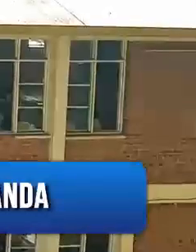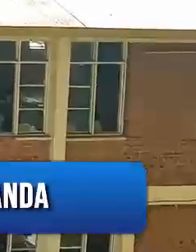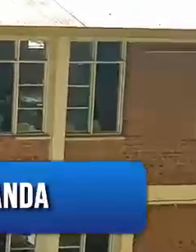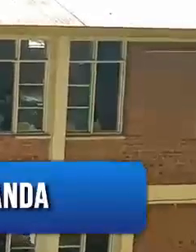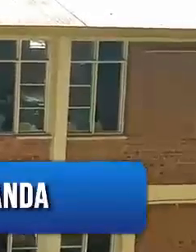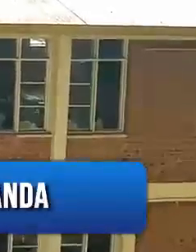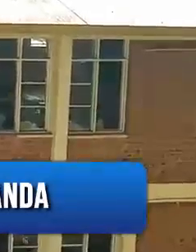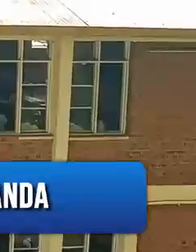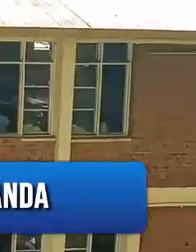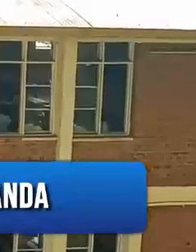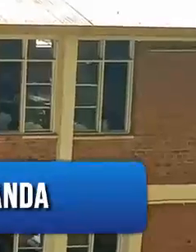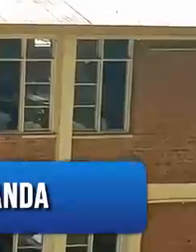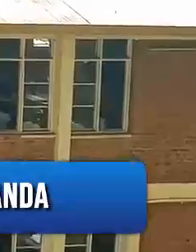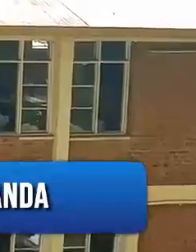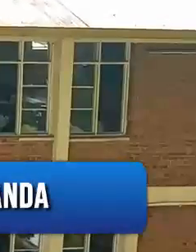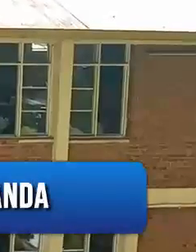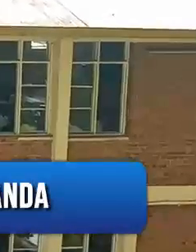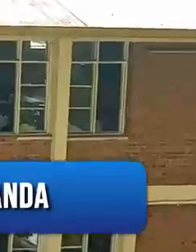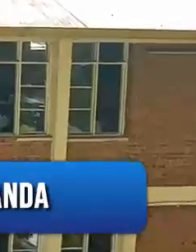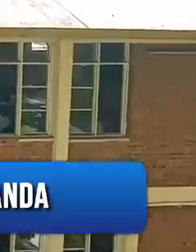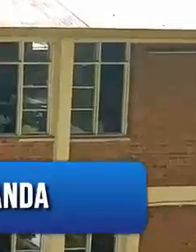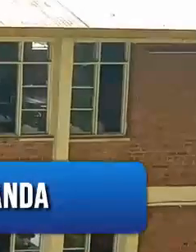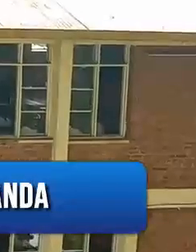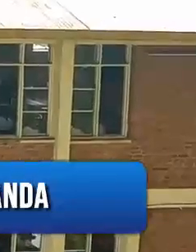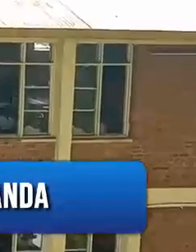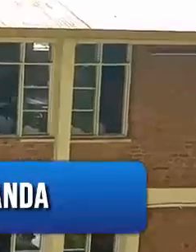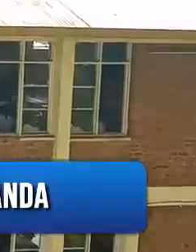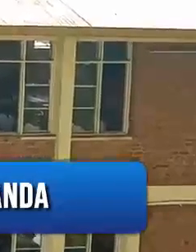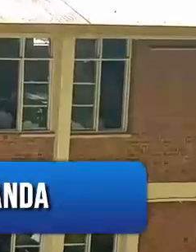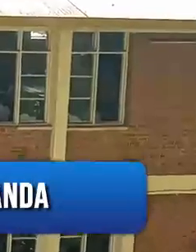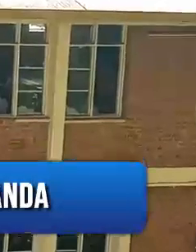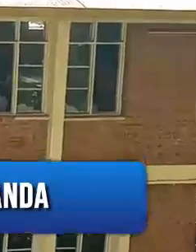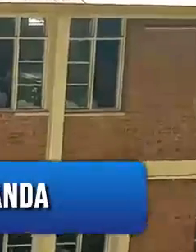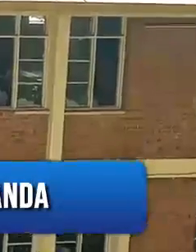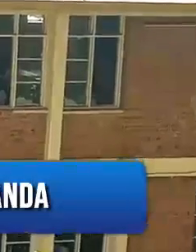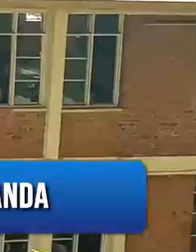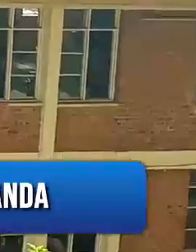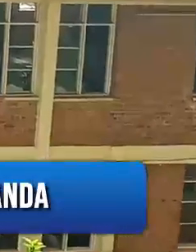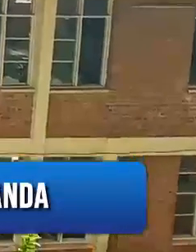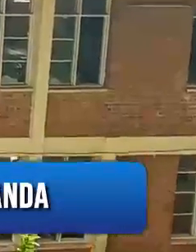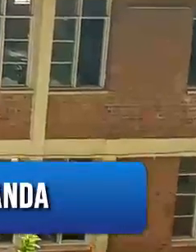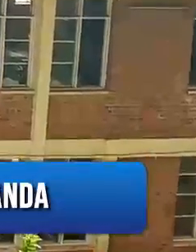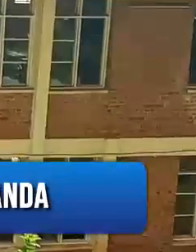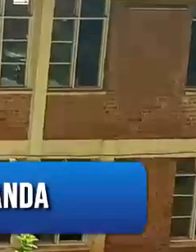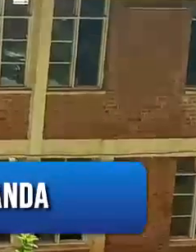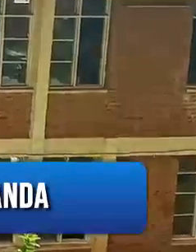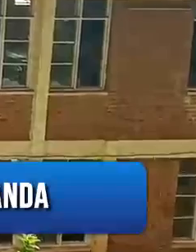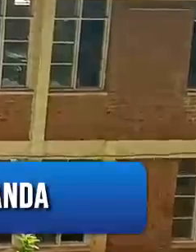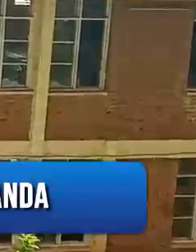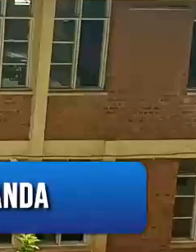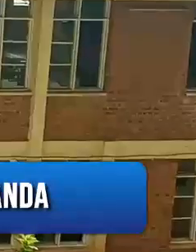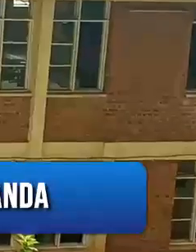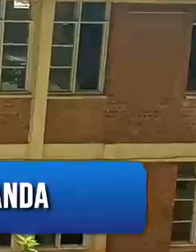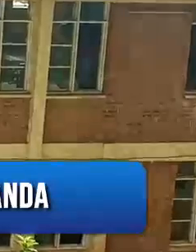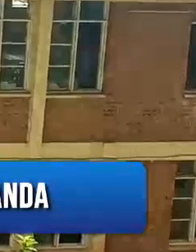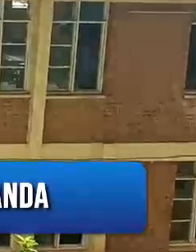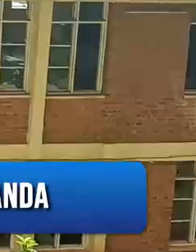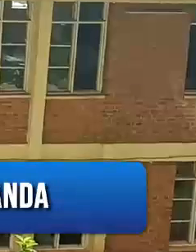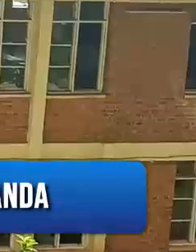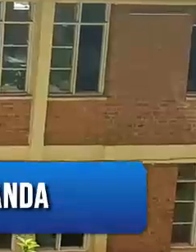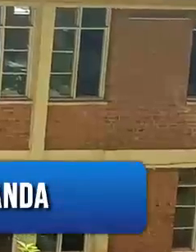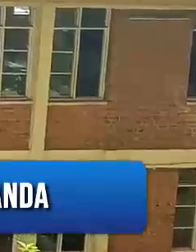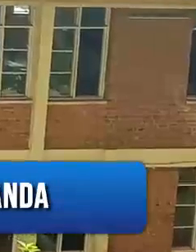imbere ukababangamira ariko nyine iyo wicaye no ku ruhande yangiye nyine usura akaguru ariko biba byiza y'intebe yigiye hejuru